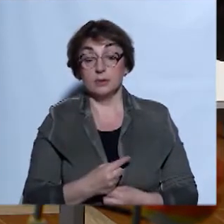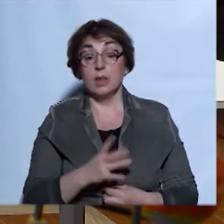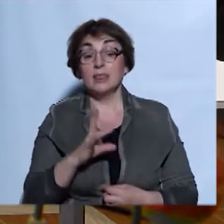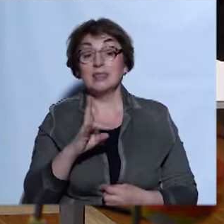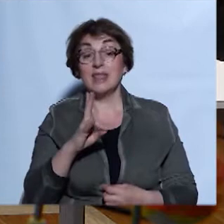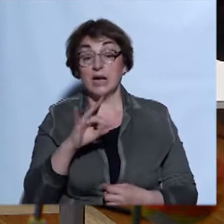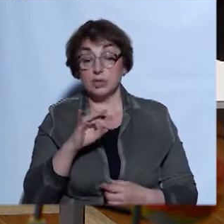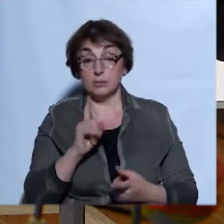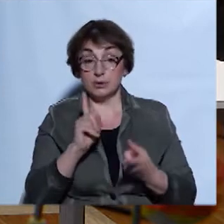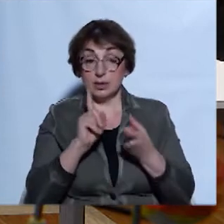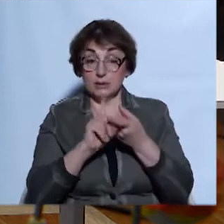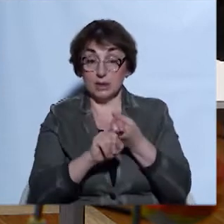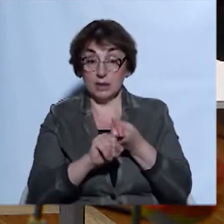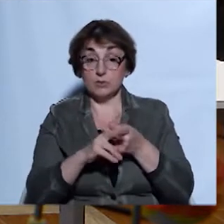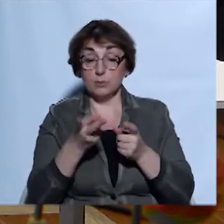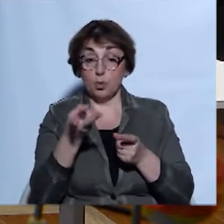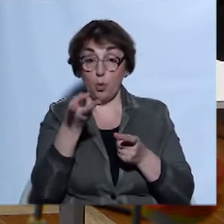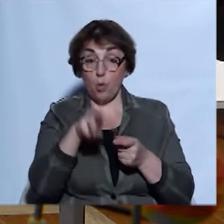ნახშირბათან იქნება დაკავშირებული ორივე